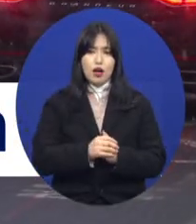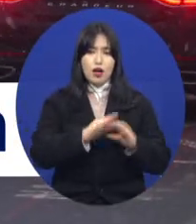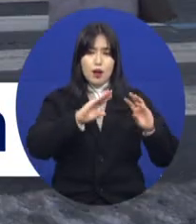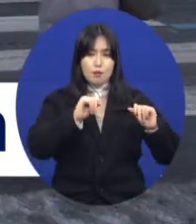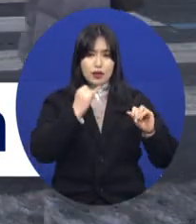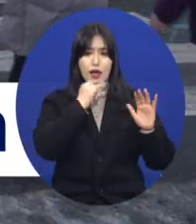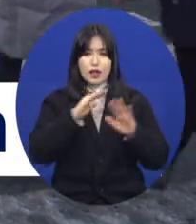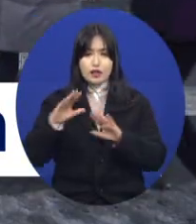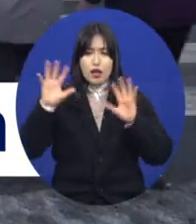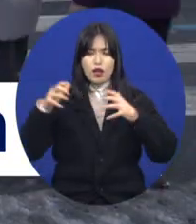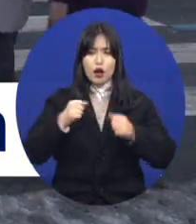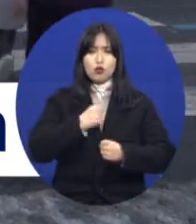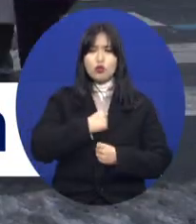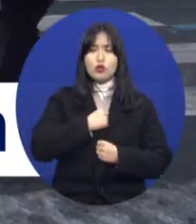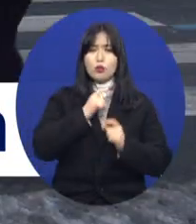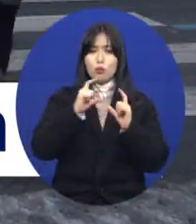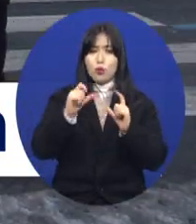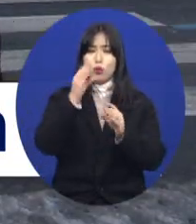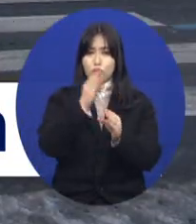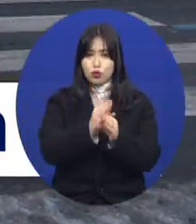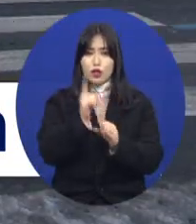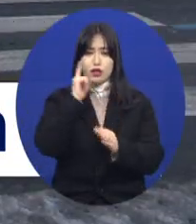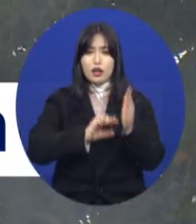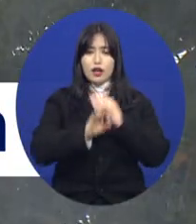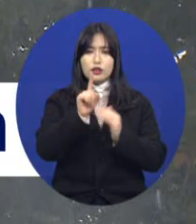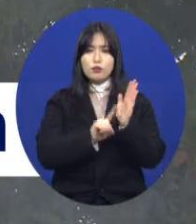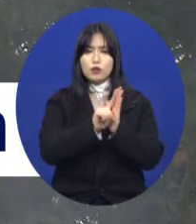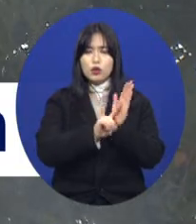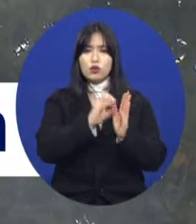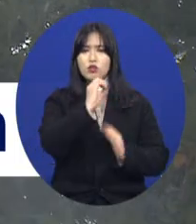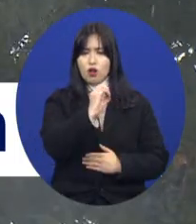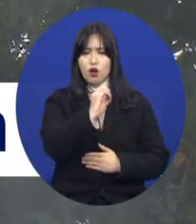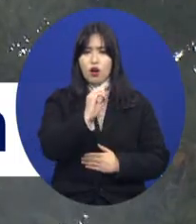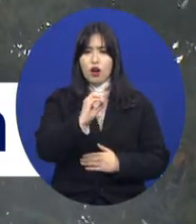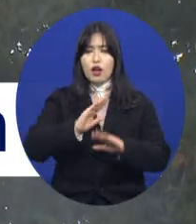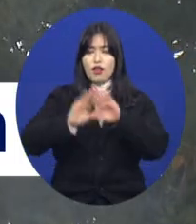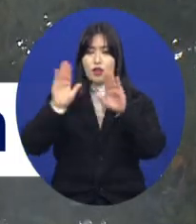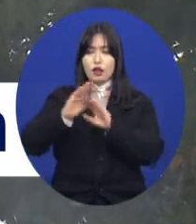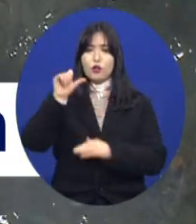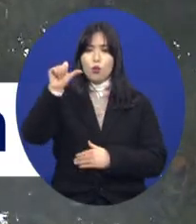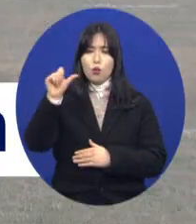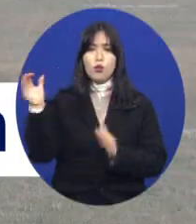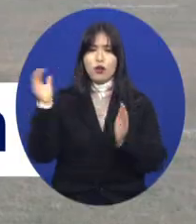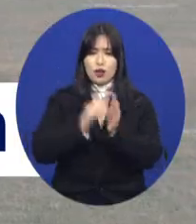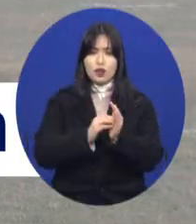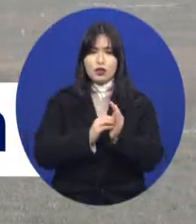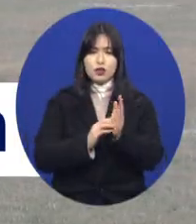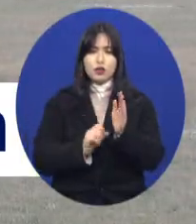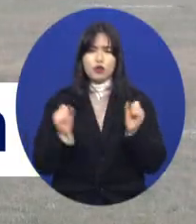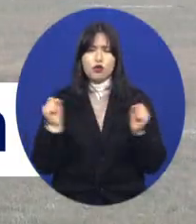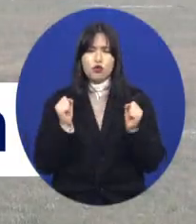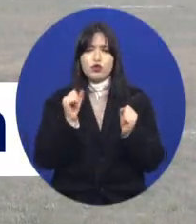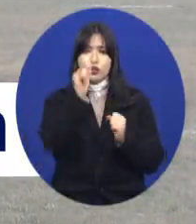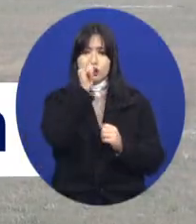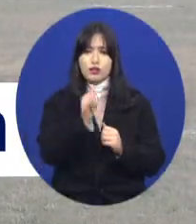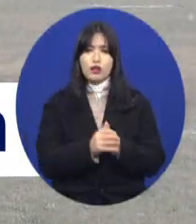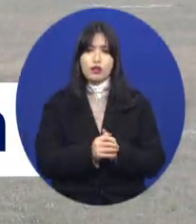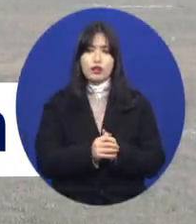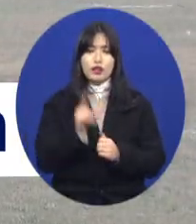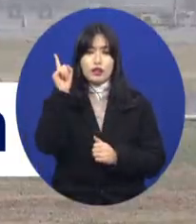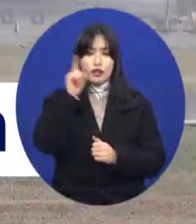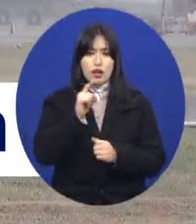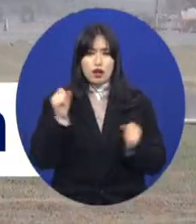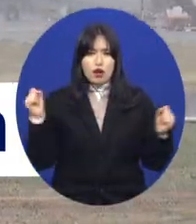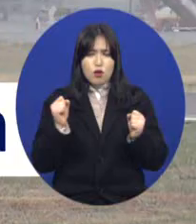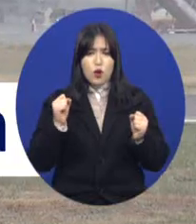해상의 는 강풍 주의보가 발효 중인 가운데 내일 아침 기온은 0도 낮 기온은 5도 가량 으로 매우 죽겠습니다 내일